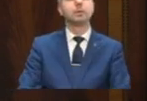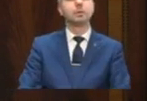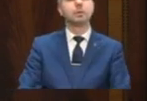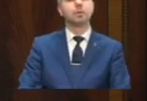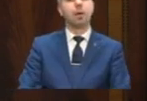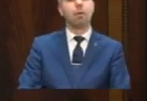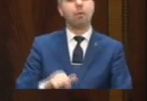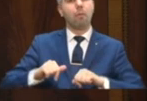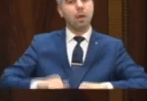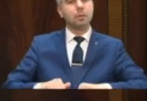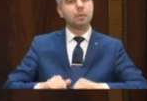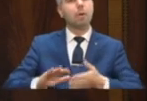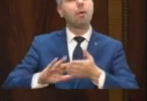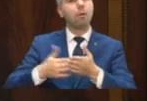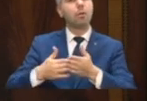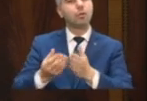مجموعه